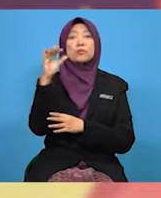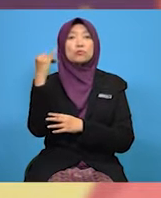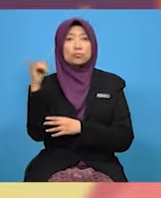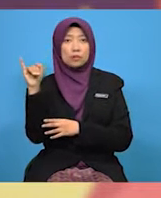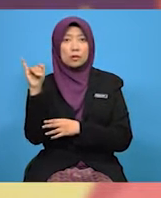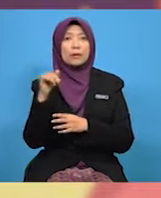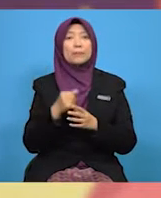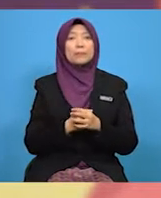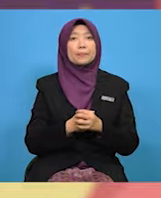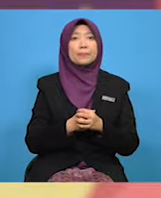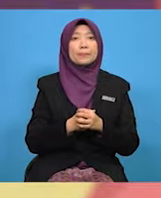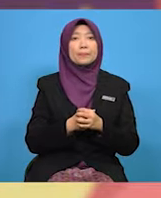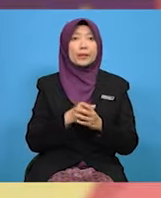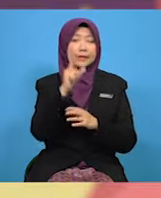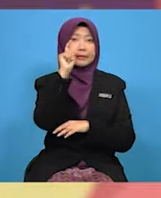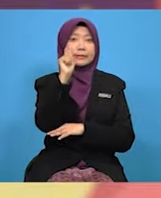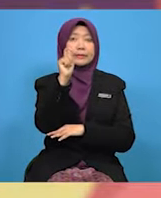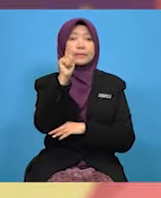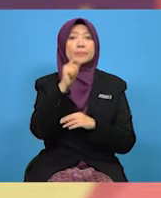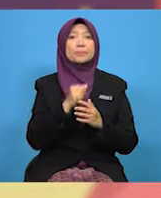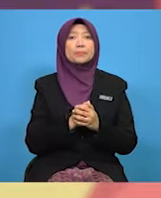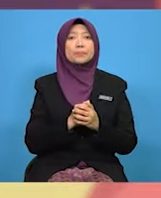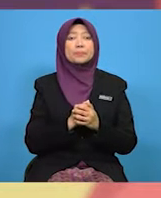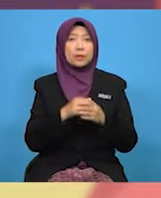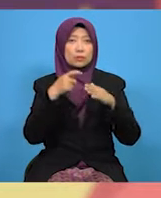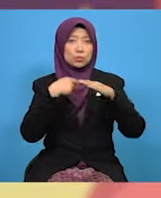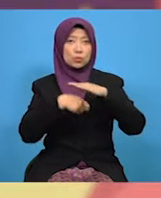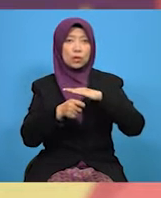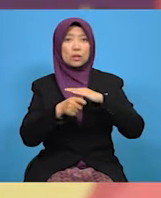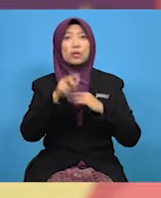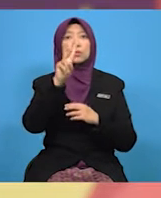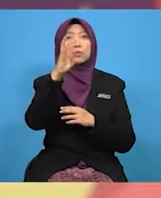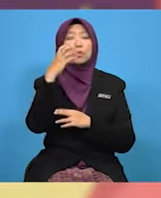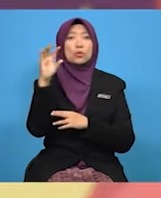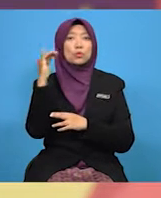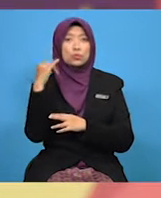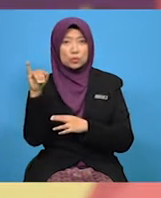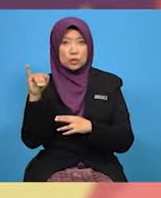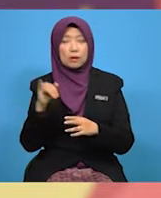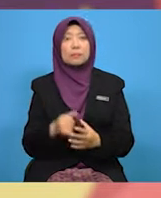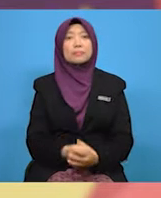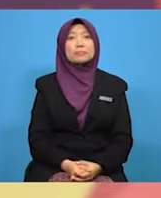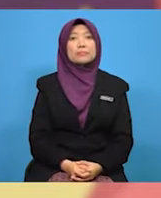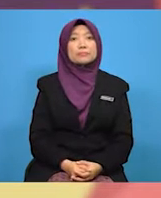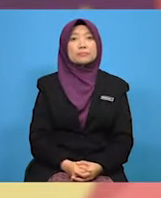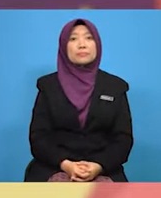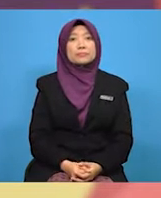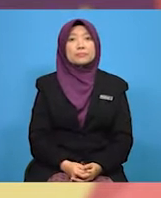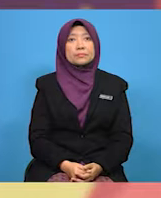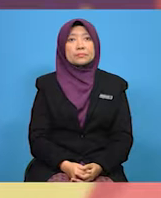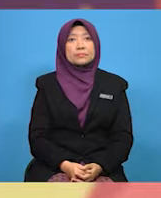800000000 Danti yaitu Cukai persamaan Hai sejuta